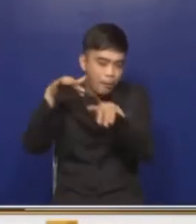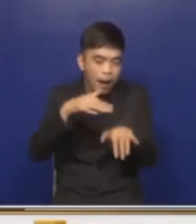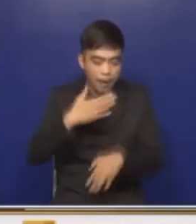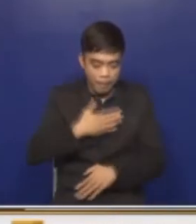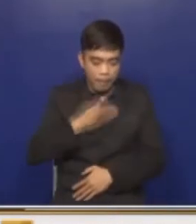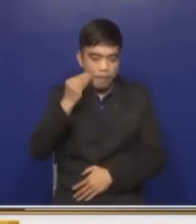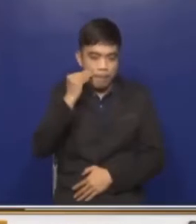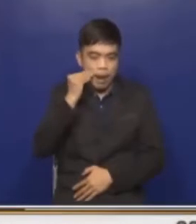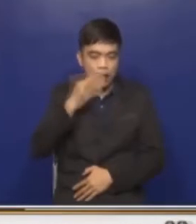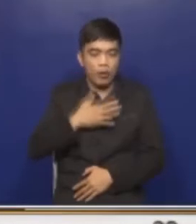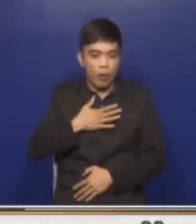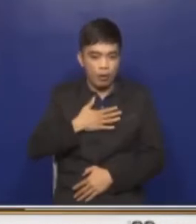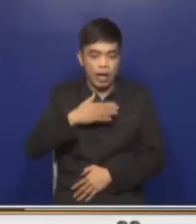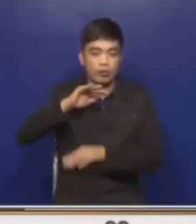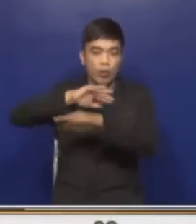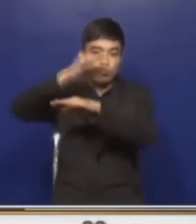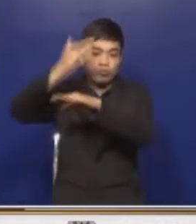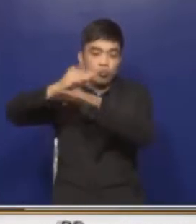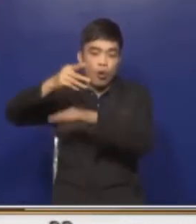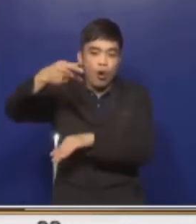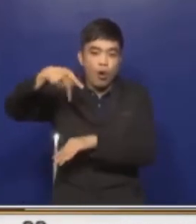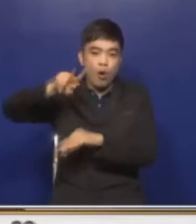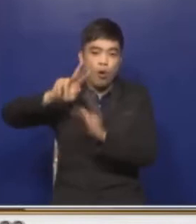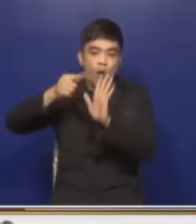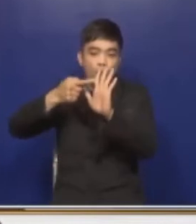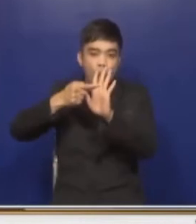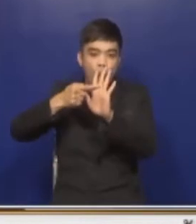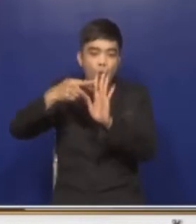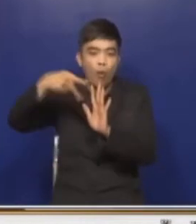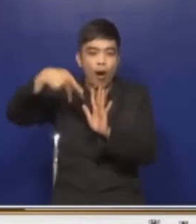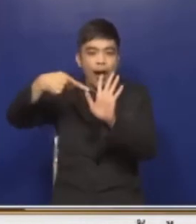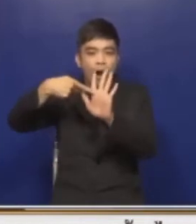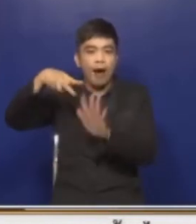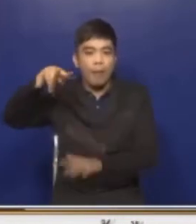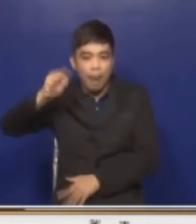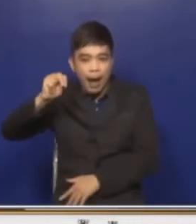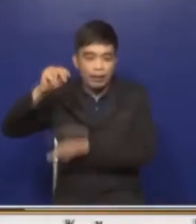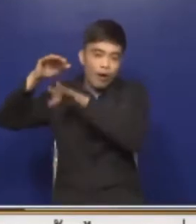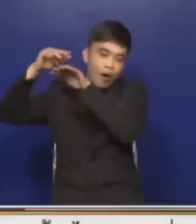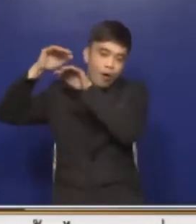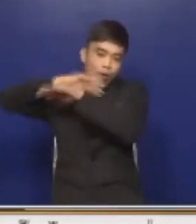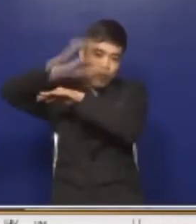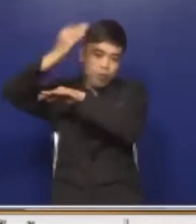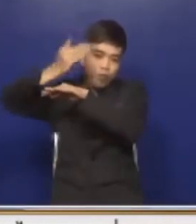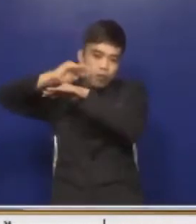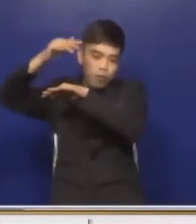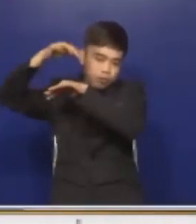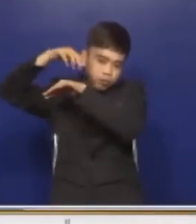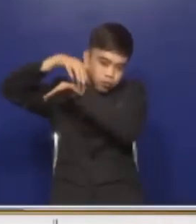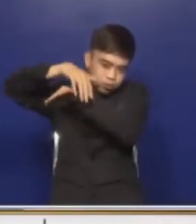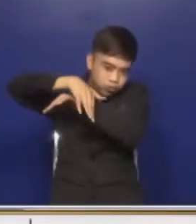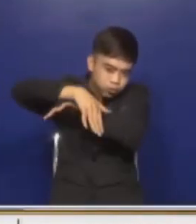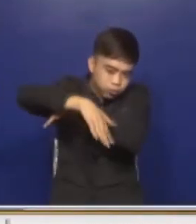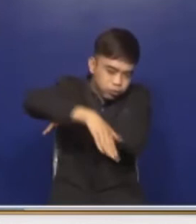โขงชีมูลโดยตรงอันนั้นรอบเจ้าของผมลงมาจากภูผ่านแต่ว่าน้ำพุง